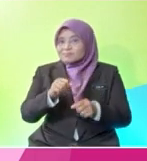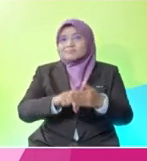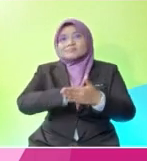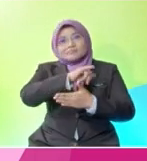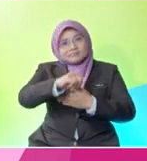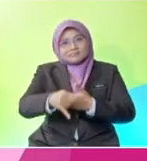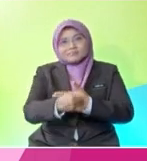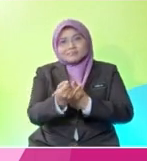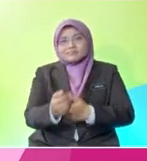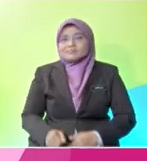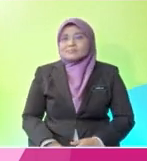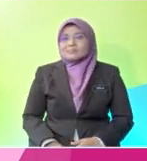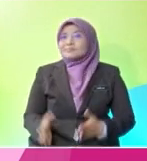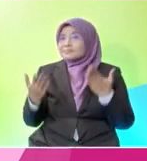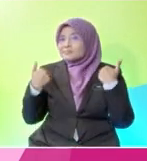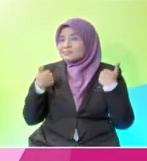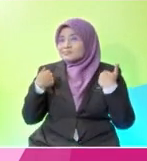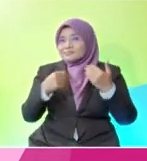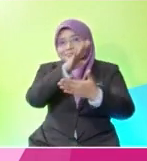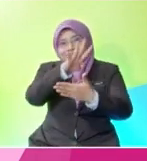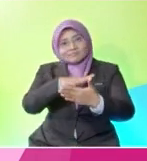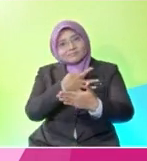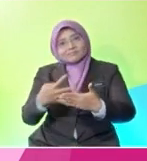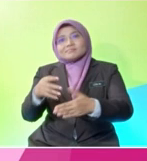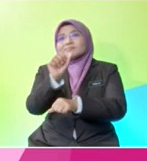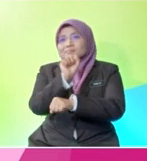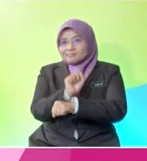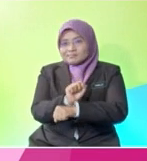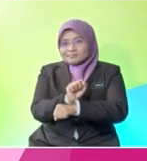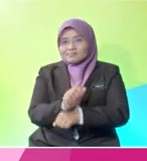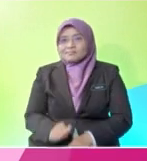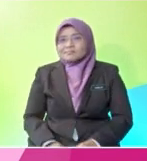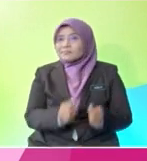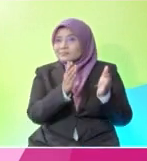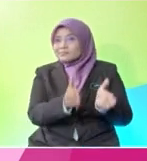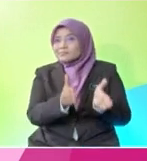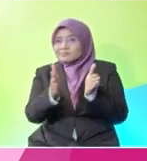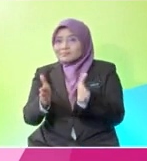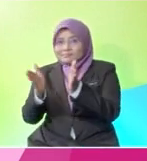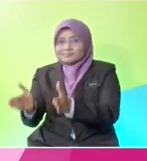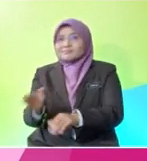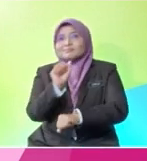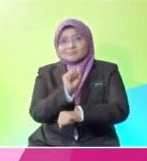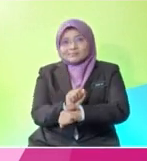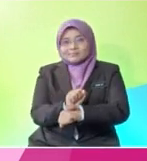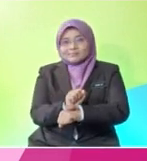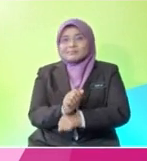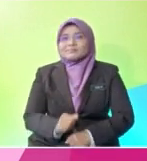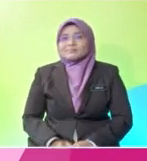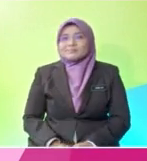keju jadwal kecil dia punya saya akan buat dahulu dan dan seterusnya juga